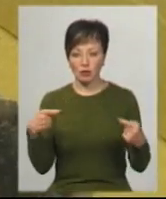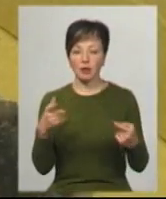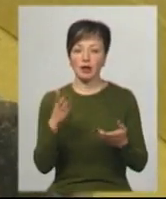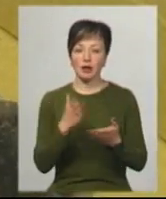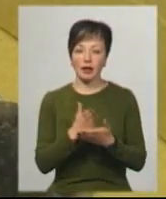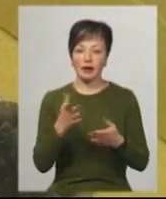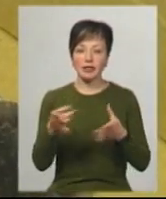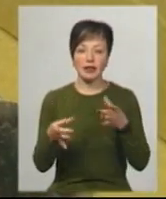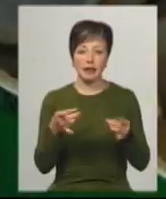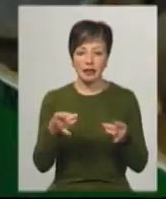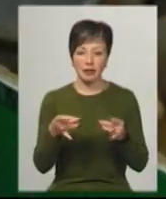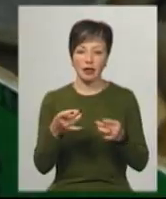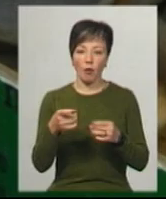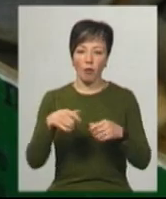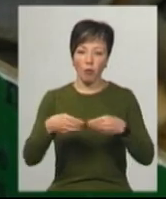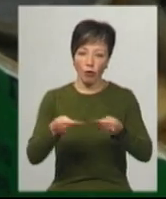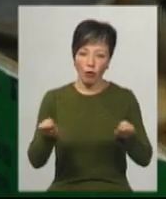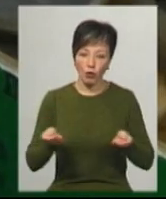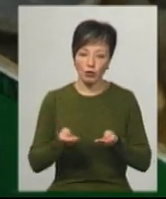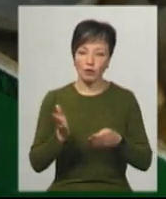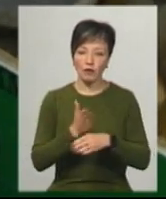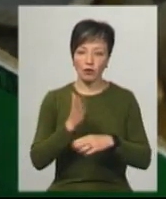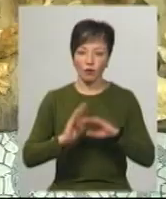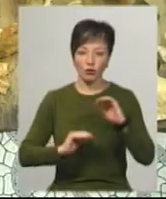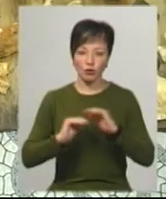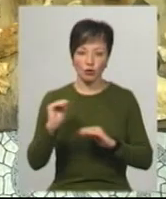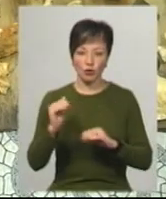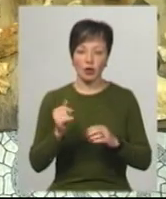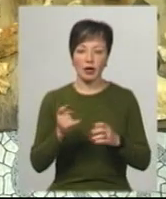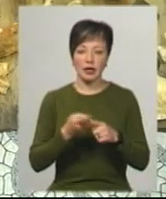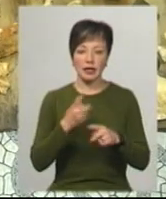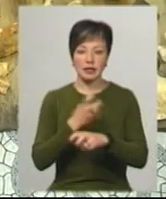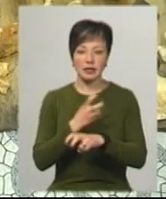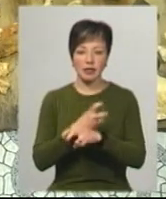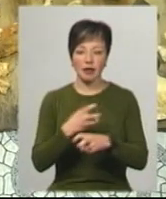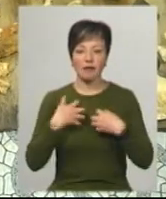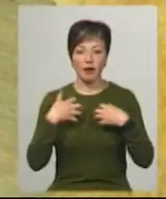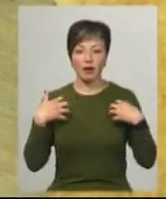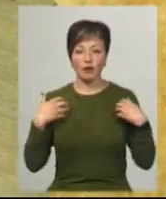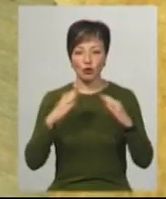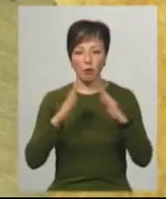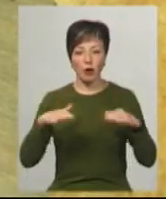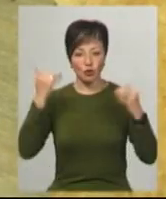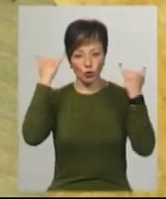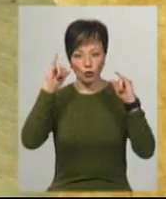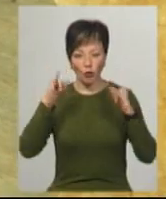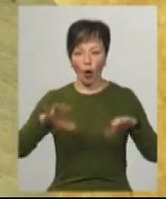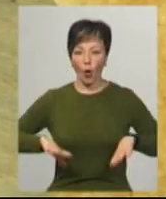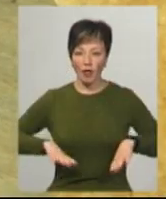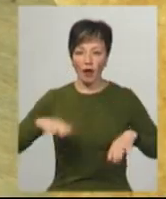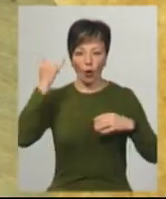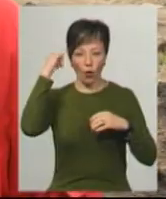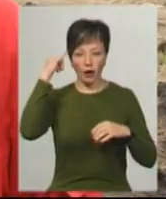вироби з глини, керамічний ліпний посуд, що виготовлений вручну, прясла. Знайдені кістки тварин, переважно домашньої худоби, коней та корів, каже